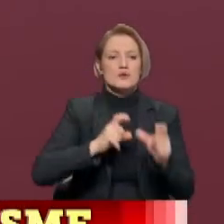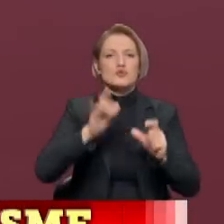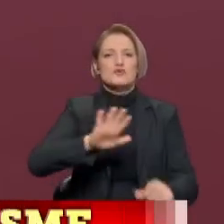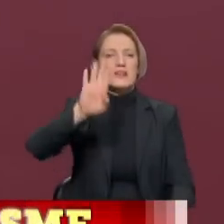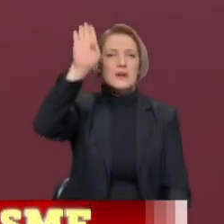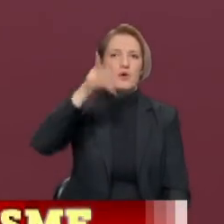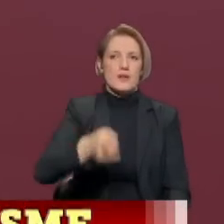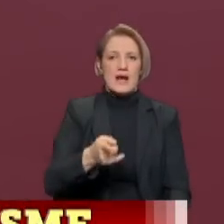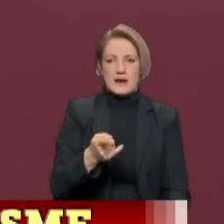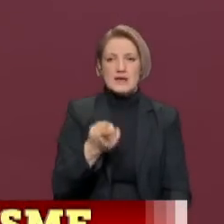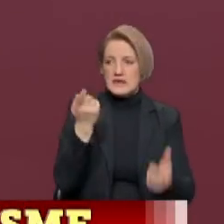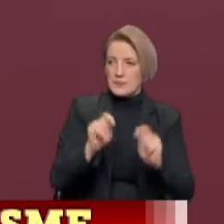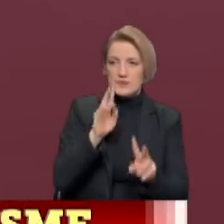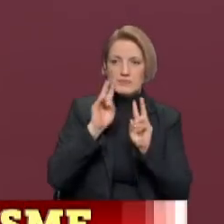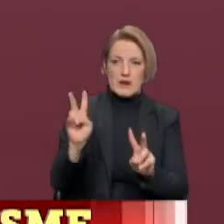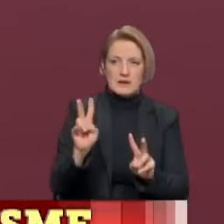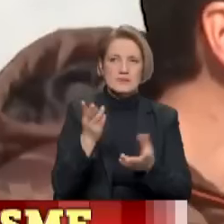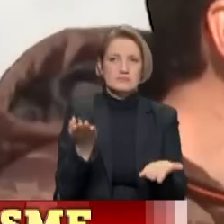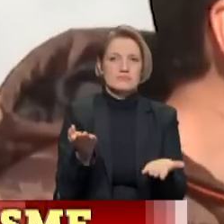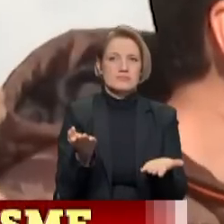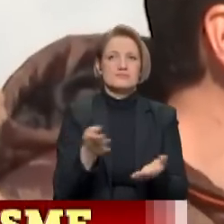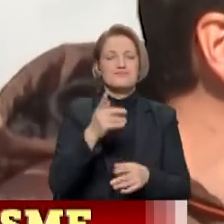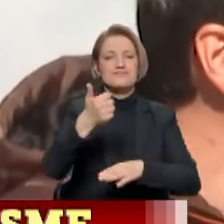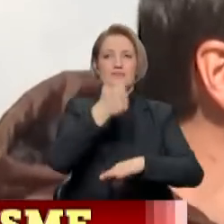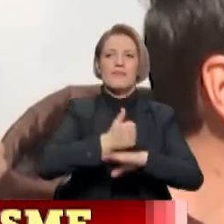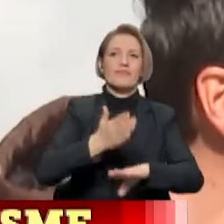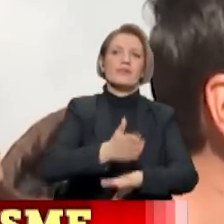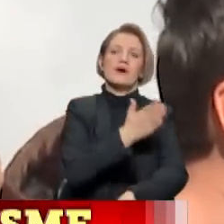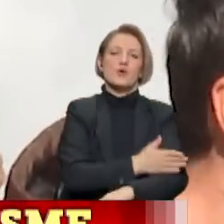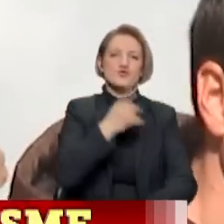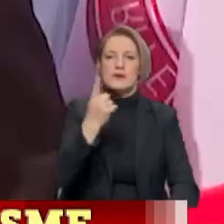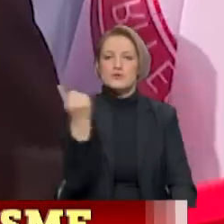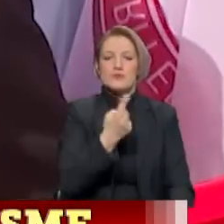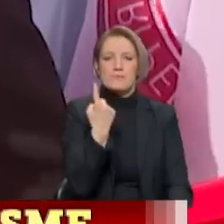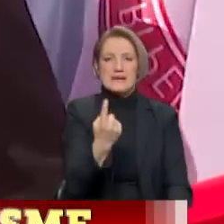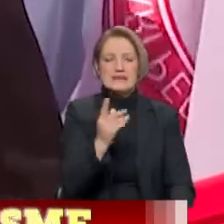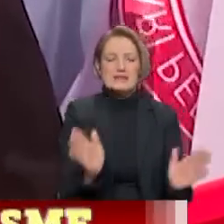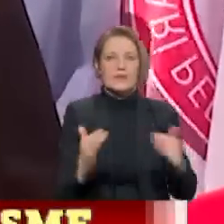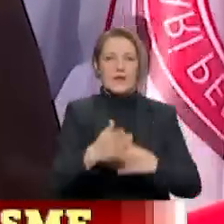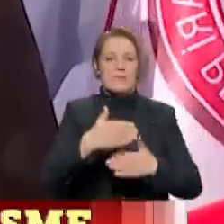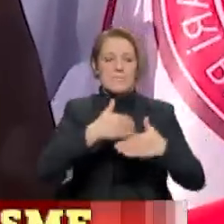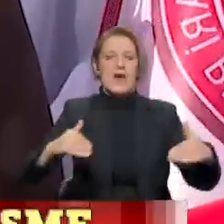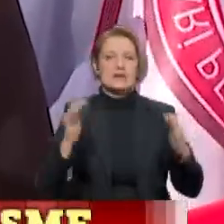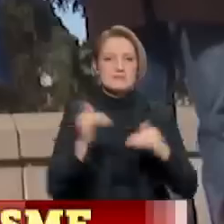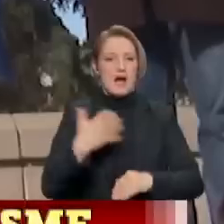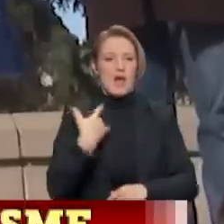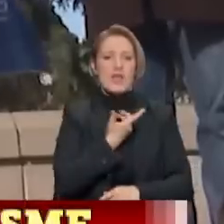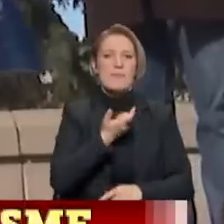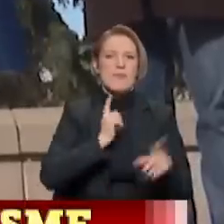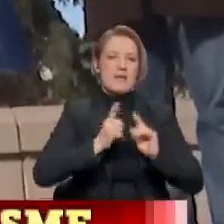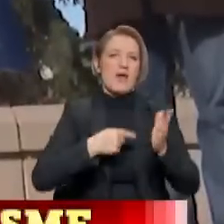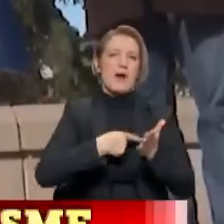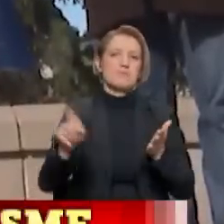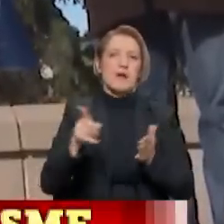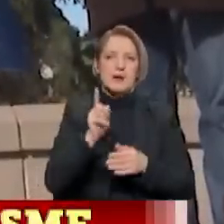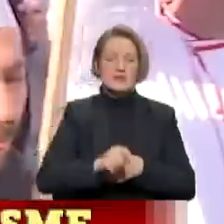demokrat, eyleme bakarsan faşizmin dibi bu. İktidar daha önce %1 sendikalaşma barajı getirmiş, Anayasa Mahkemesi iptal etmişti. Bu kez